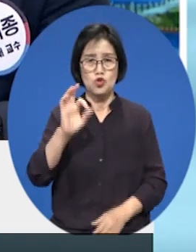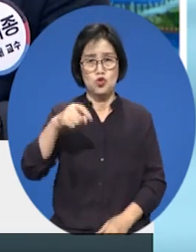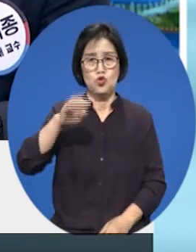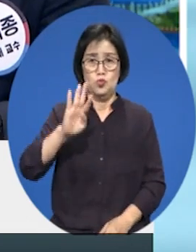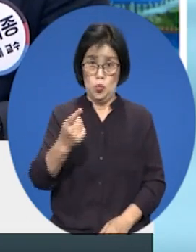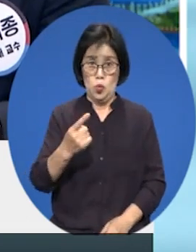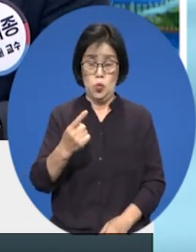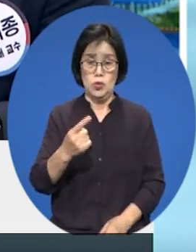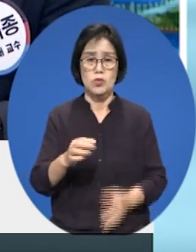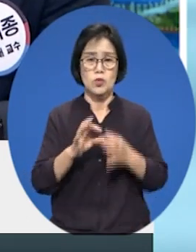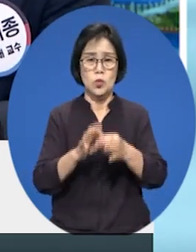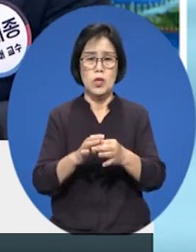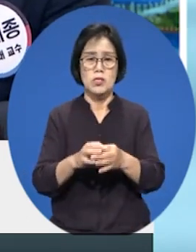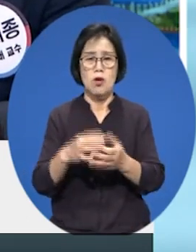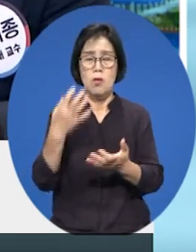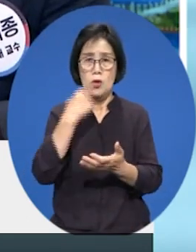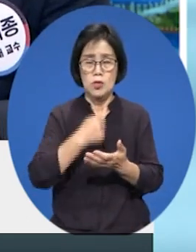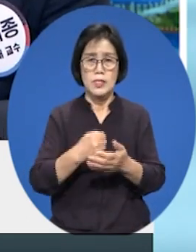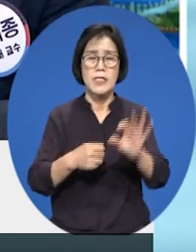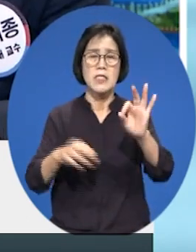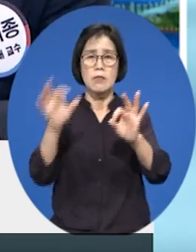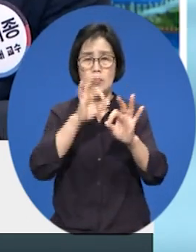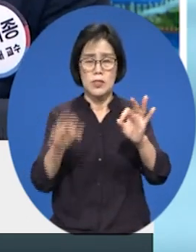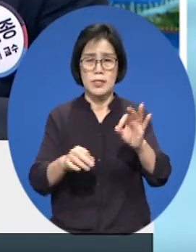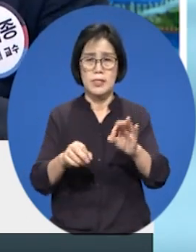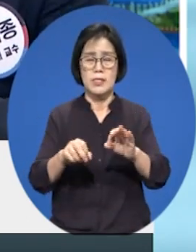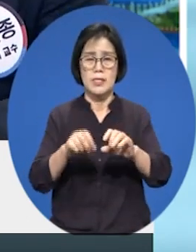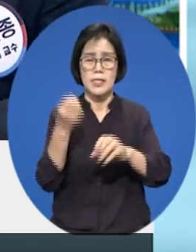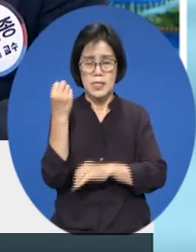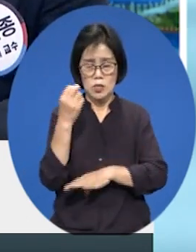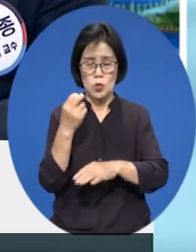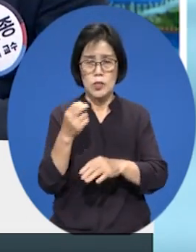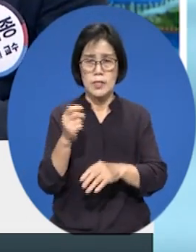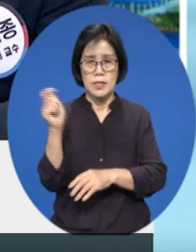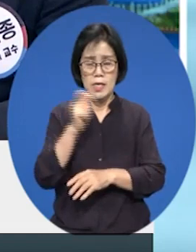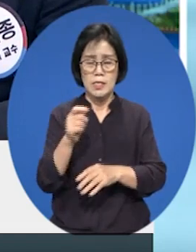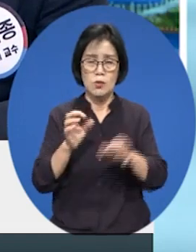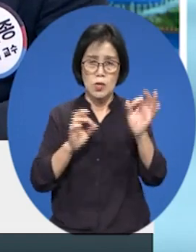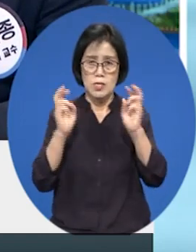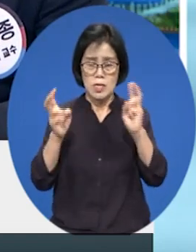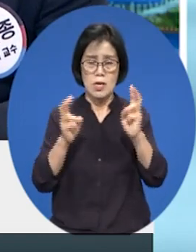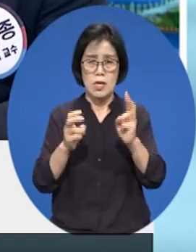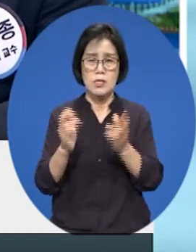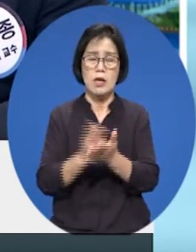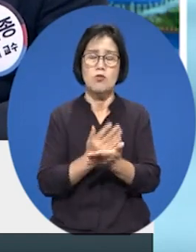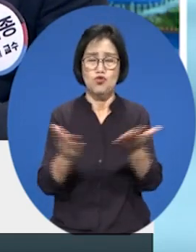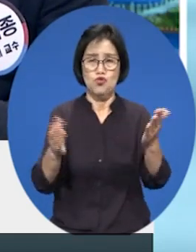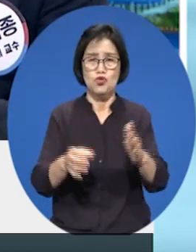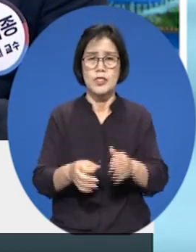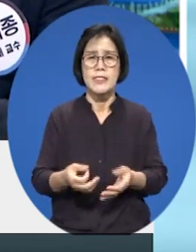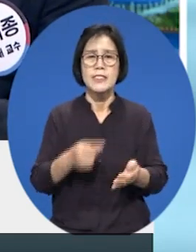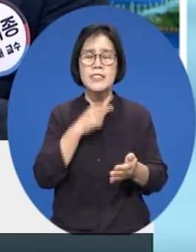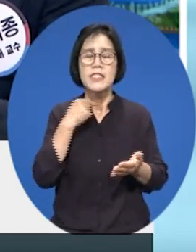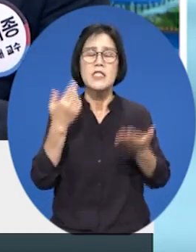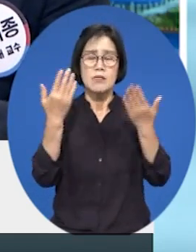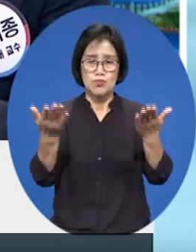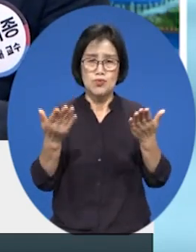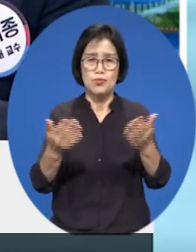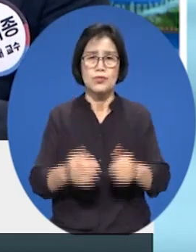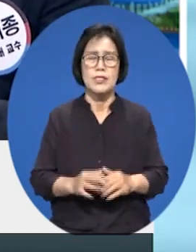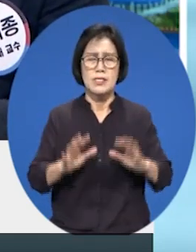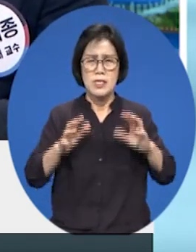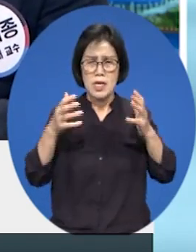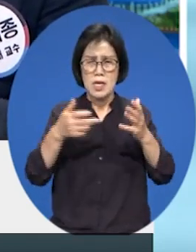오버를 통해 서버들이 이게 10% 를 기존 택시업계가 나누어주고 기부하는 걸로 합의를 했죠 세상이 큰 흐름의